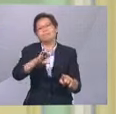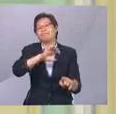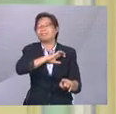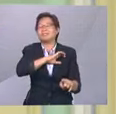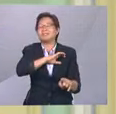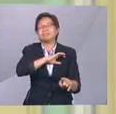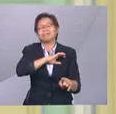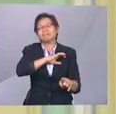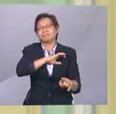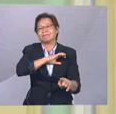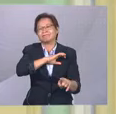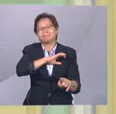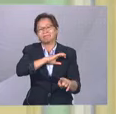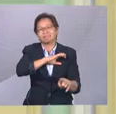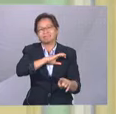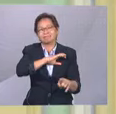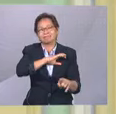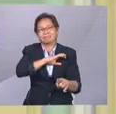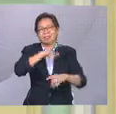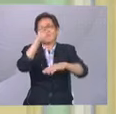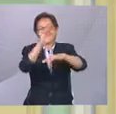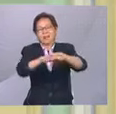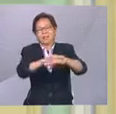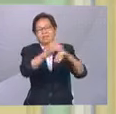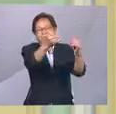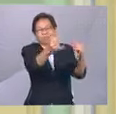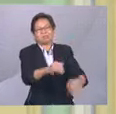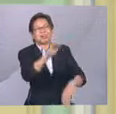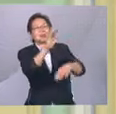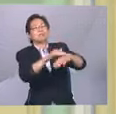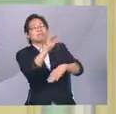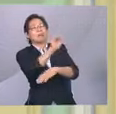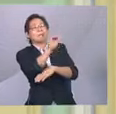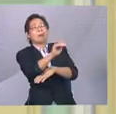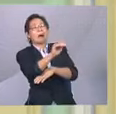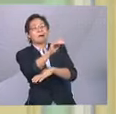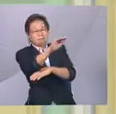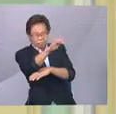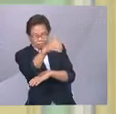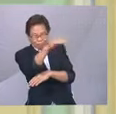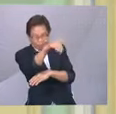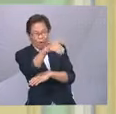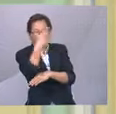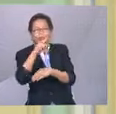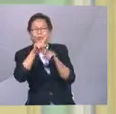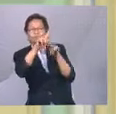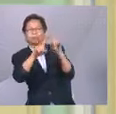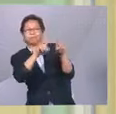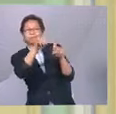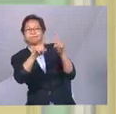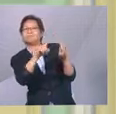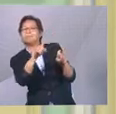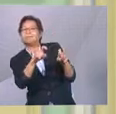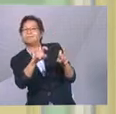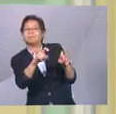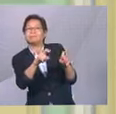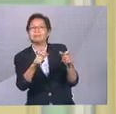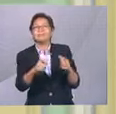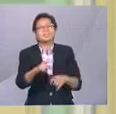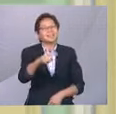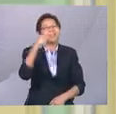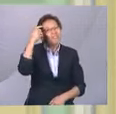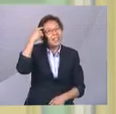pulih juga mau memanggil individu tes board untuk disoal cecek Hai jangan